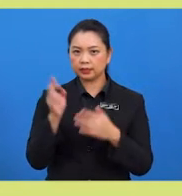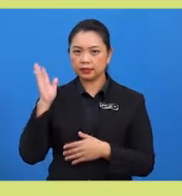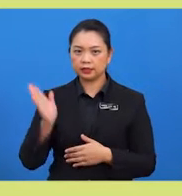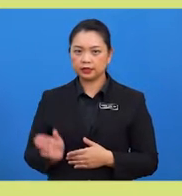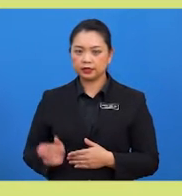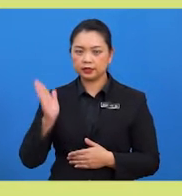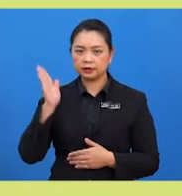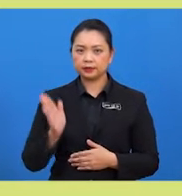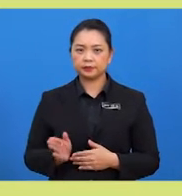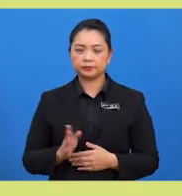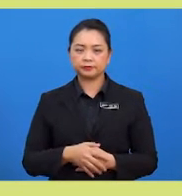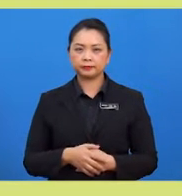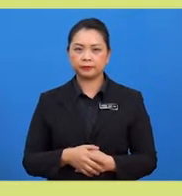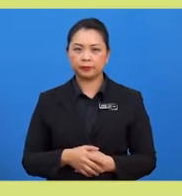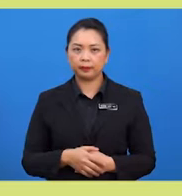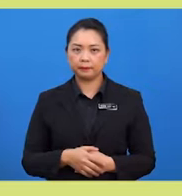RM12,240 dan kenderaan